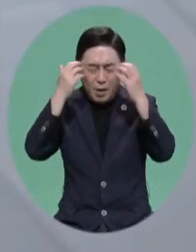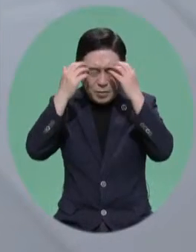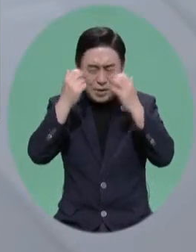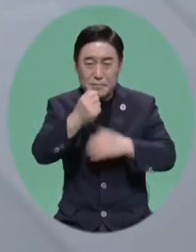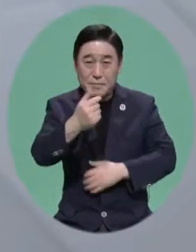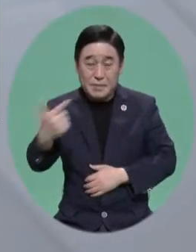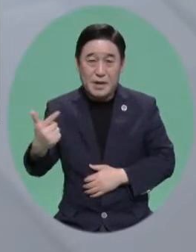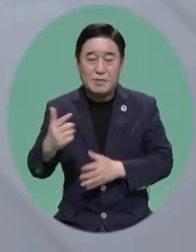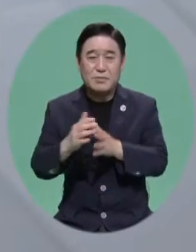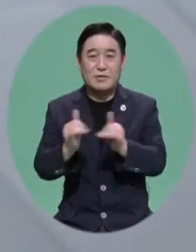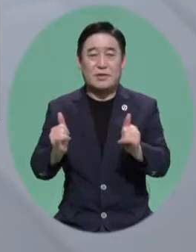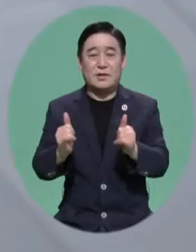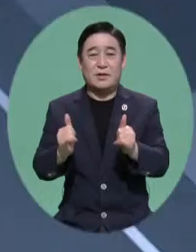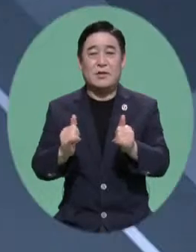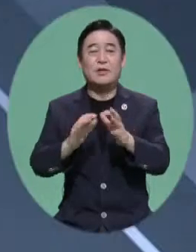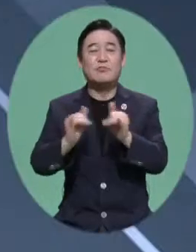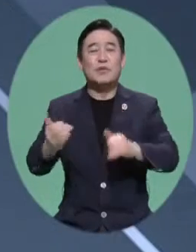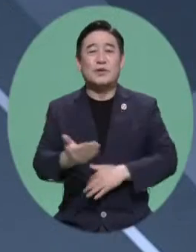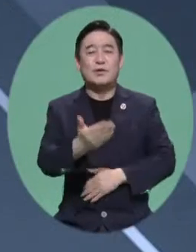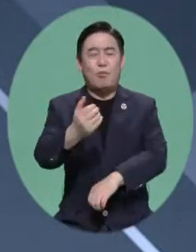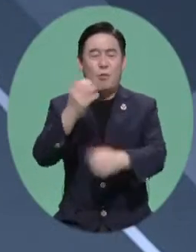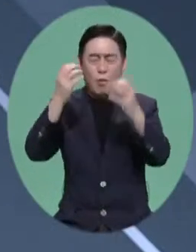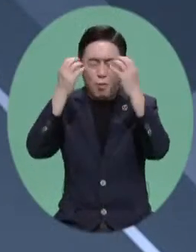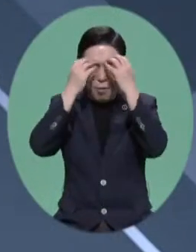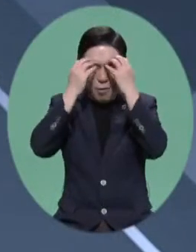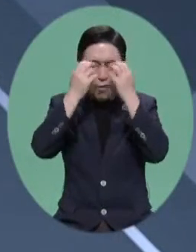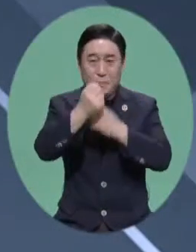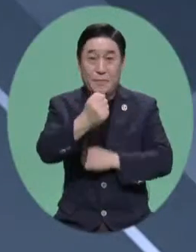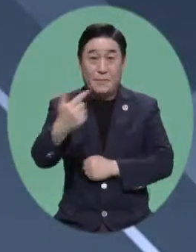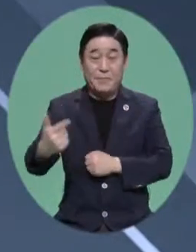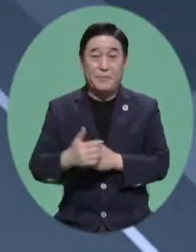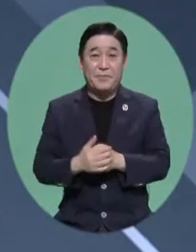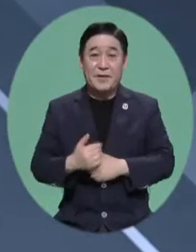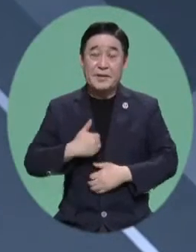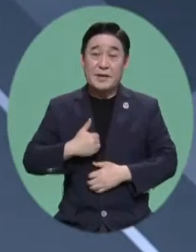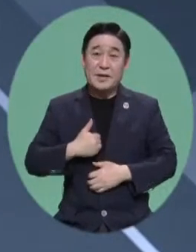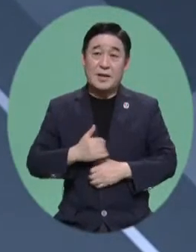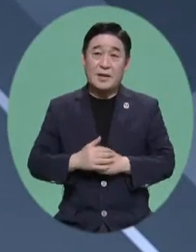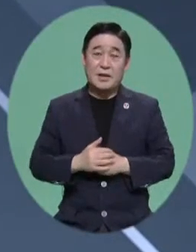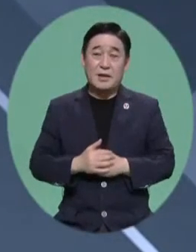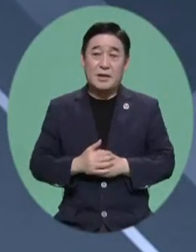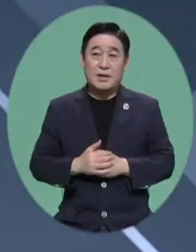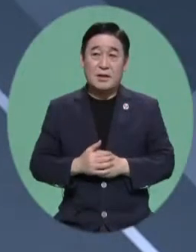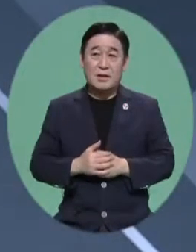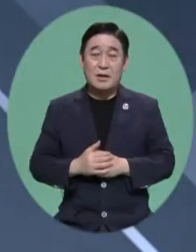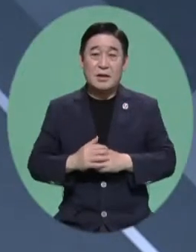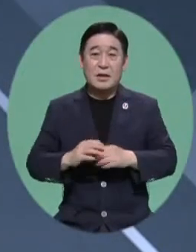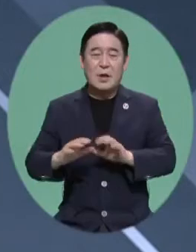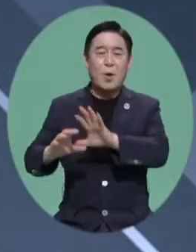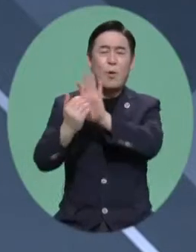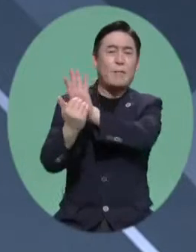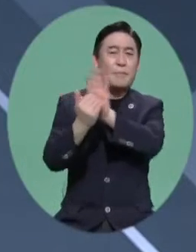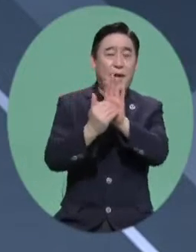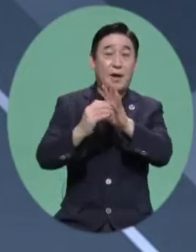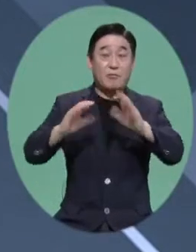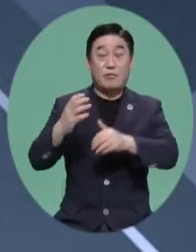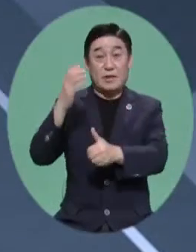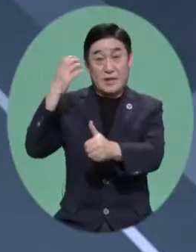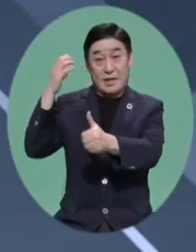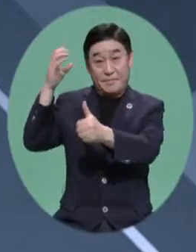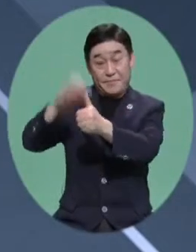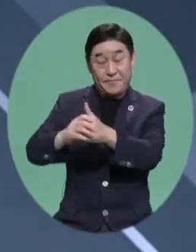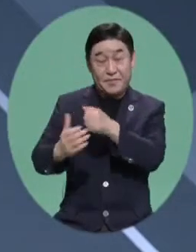많습니다 이 국민 여러분 너무 고생많으셨습니다 제가 방향은 국가의 책임이다 그렇기 때문에